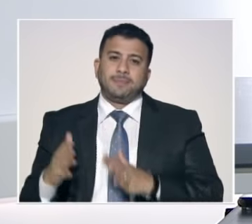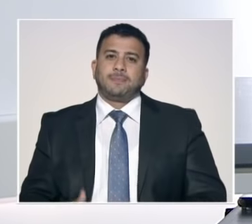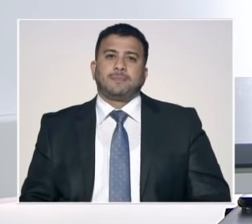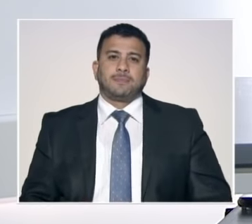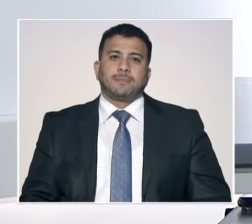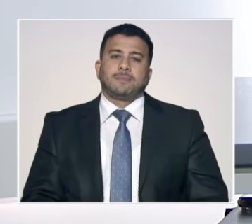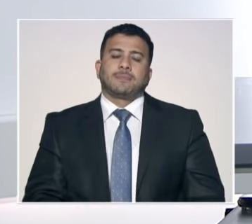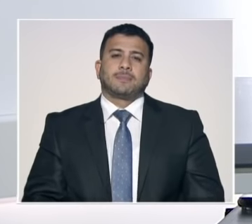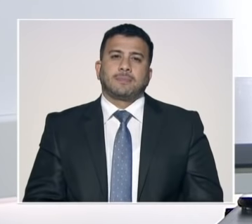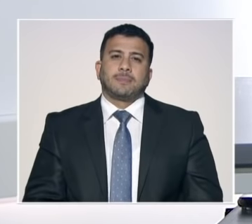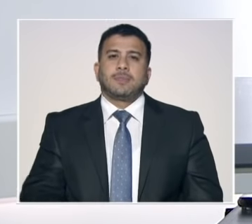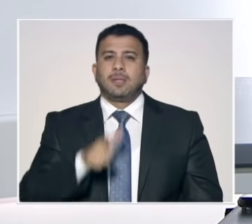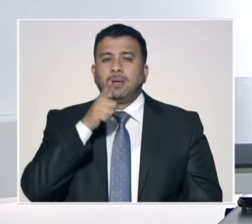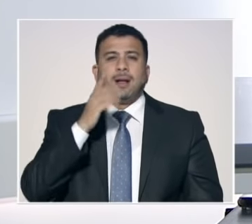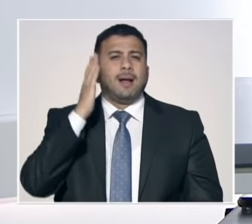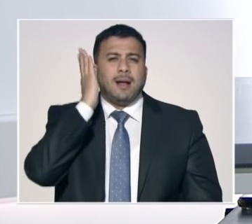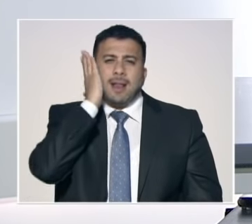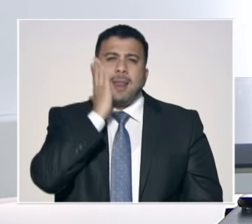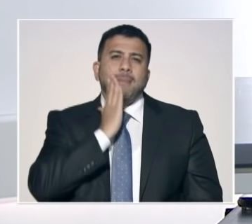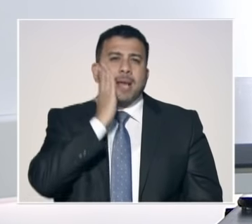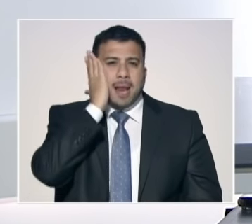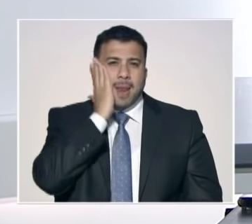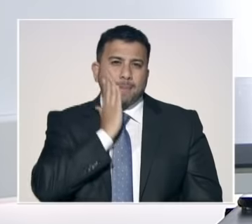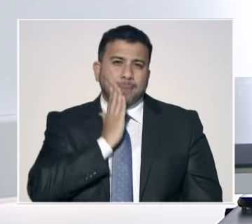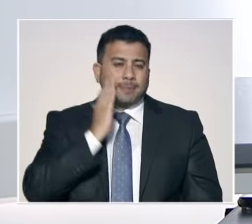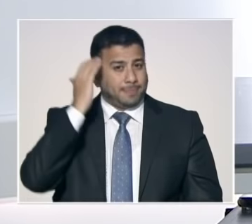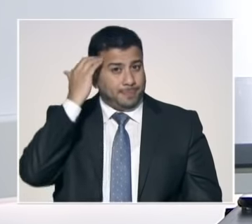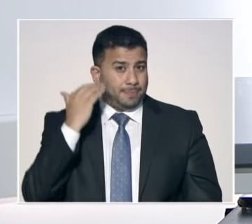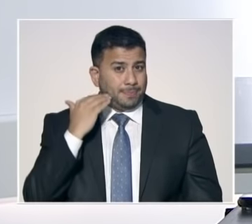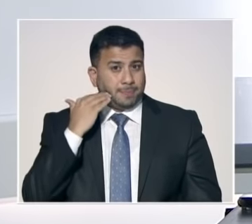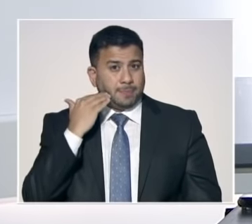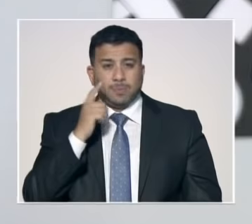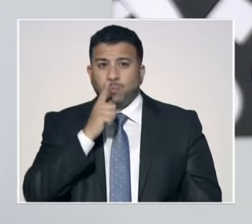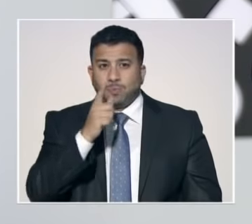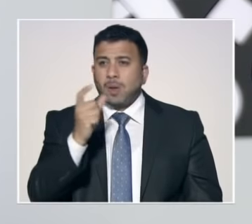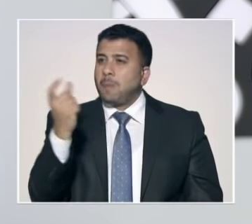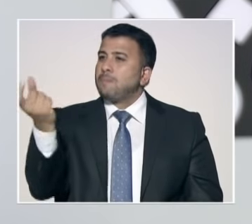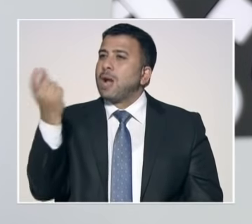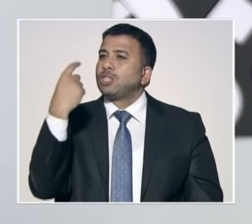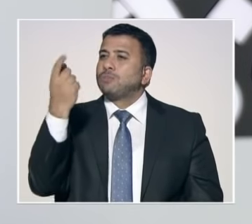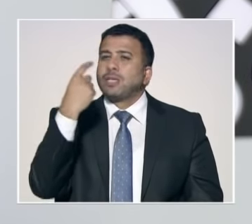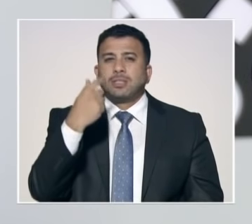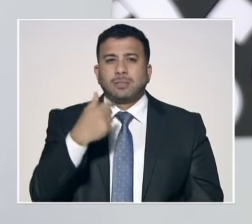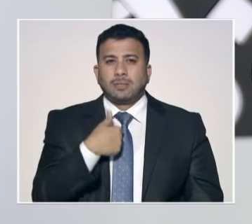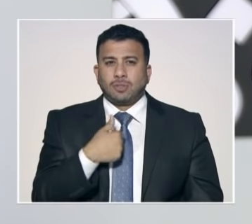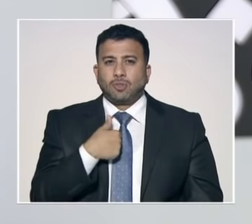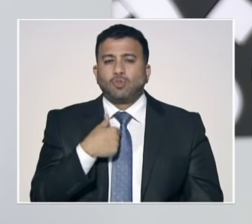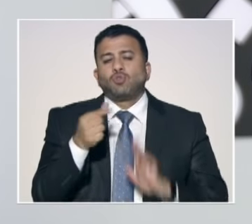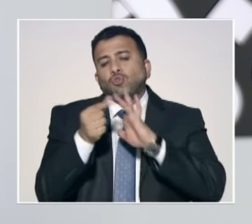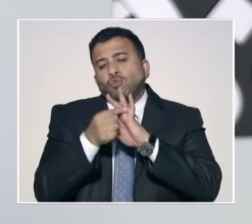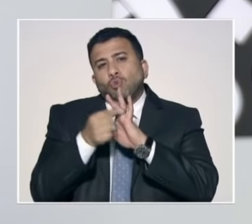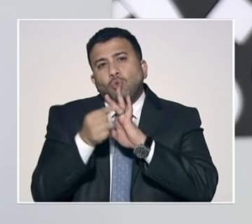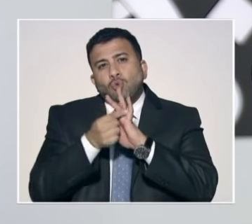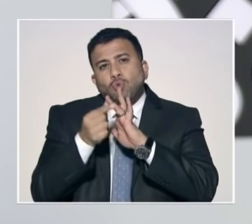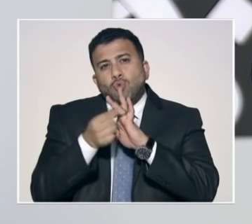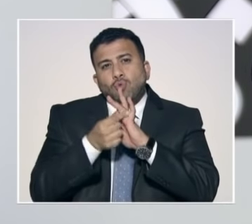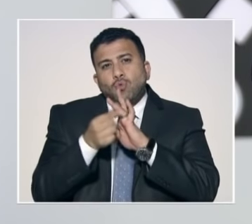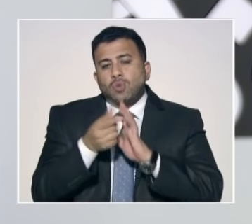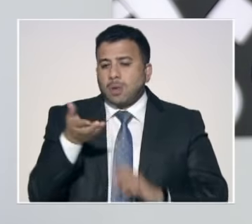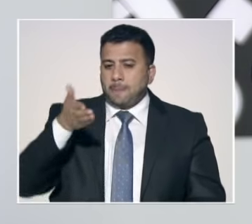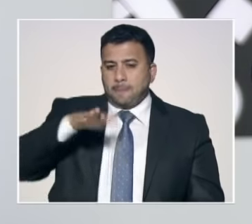حنان من ليبيا بارك الله فيها تسأل، تقول بالنسبة للمعاش المتوفى مثلا، تقول هل هو